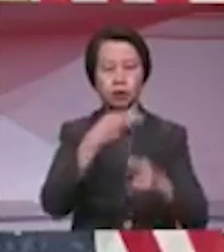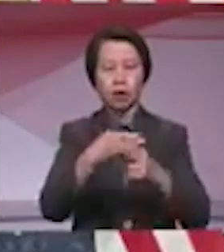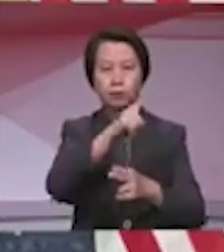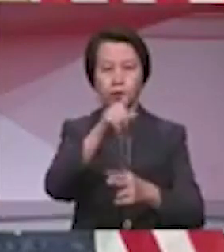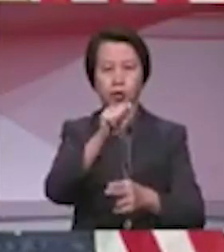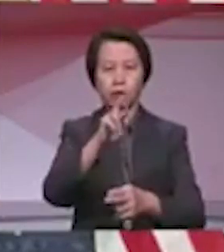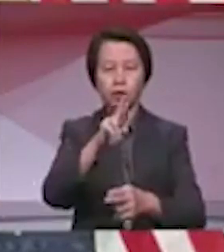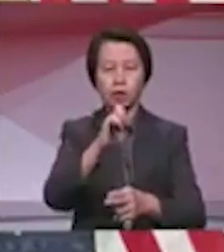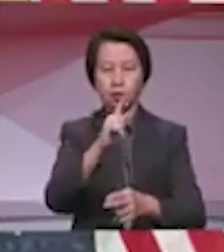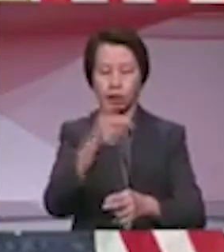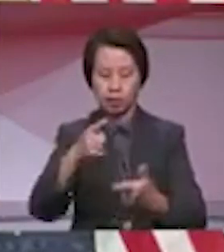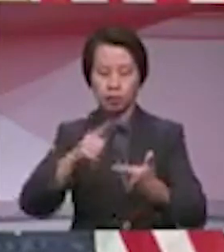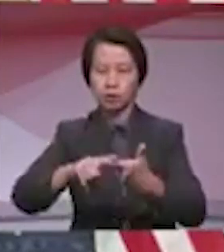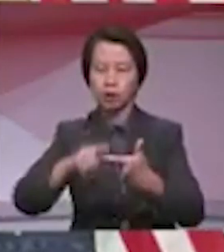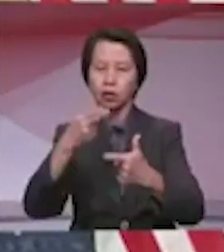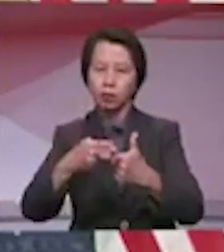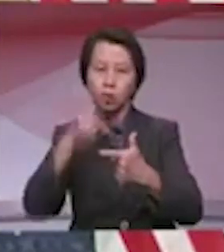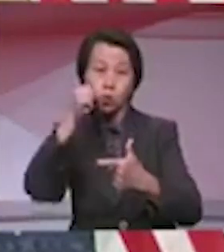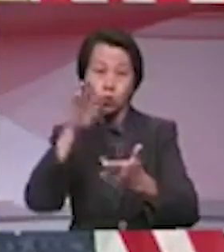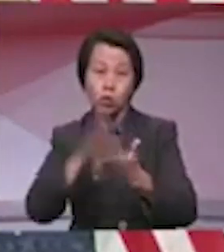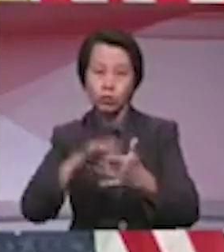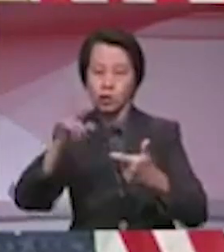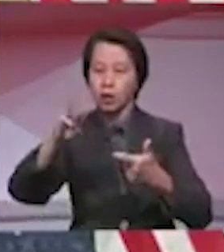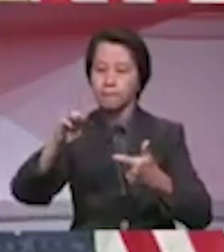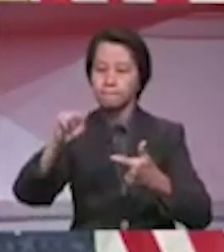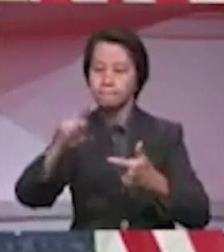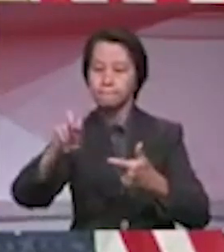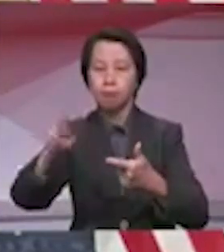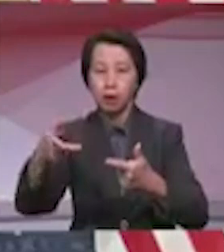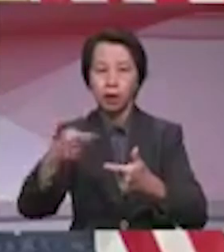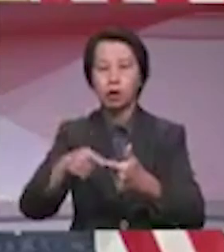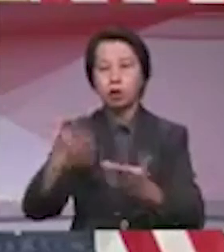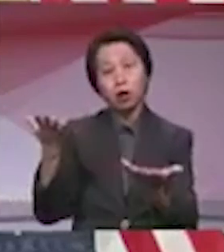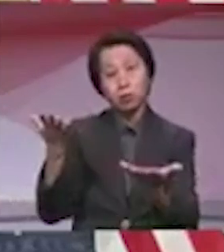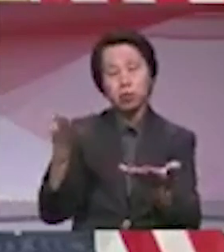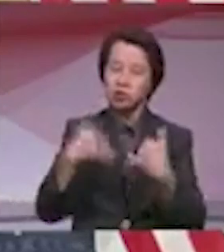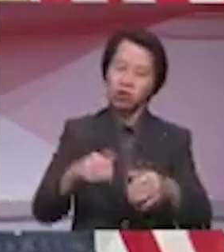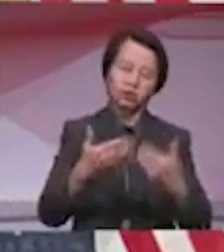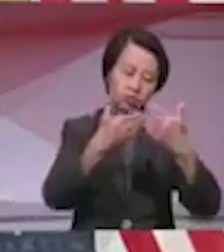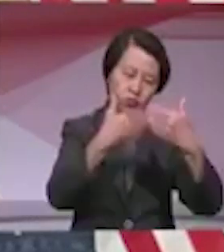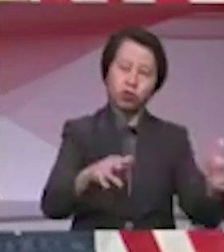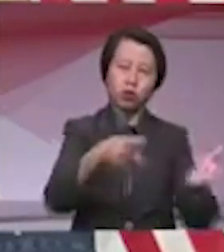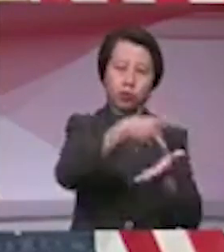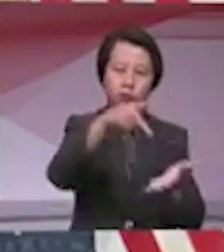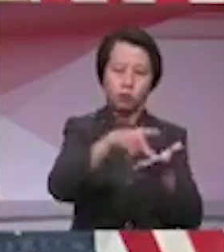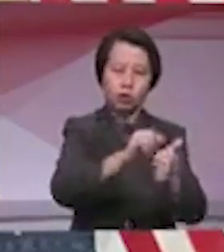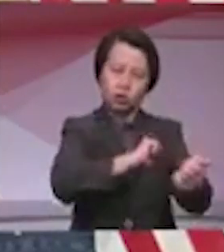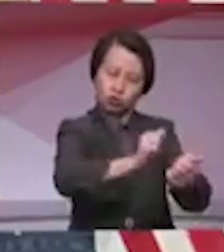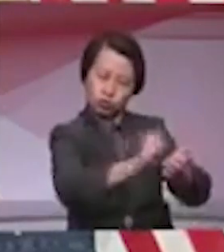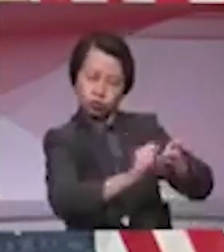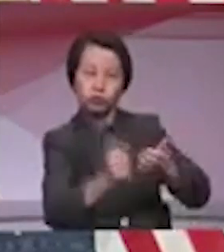dan Puan Nazira Azinan, yang kini telah membuka pusat mencuci dan perincian